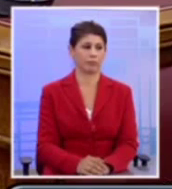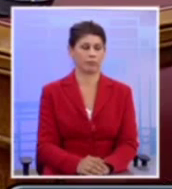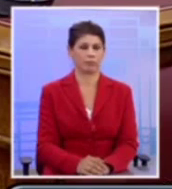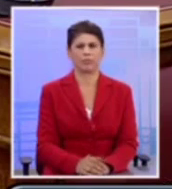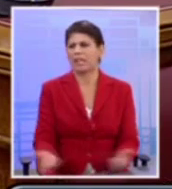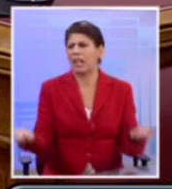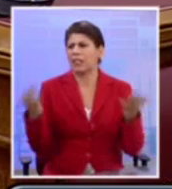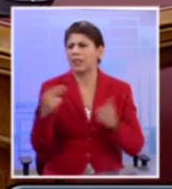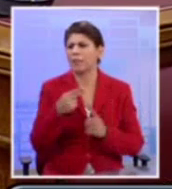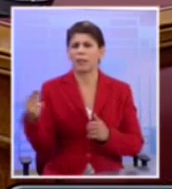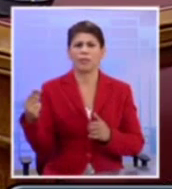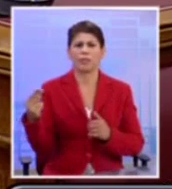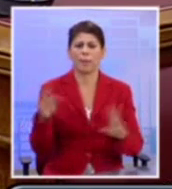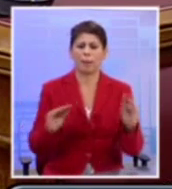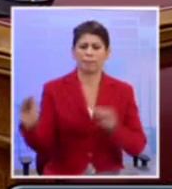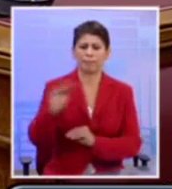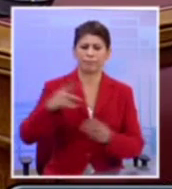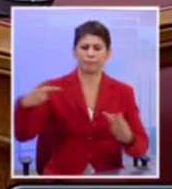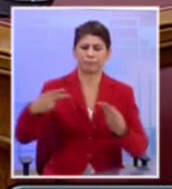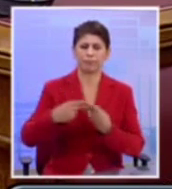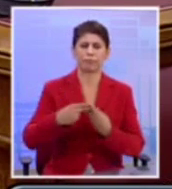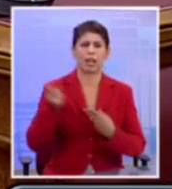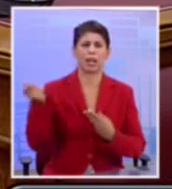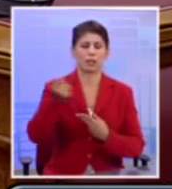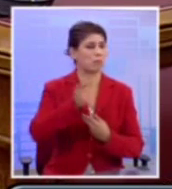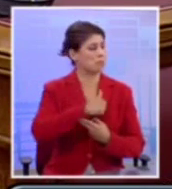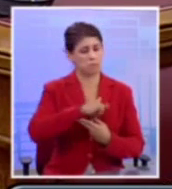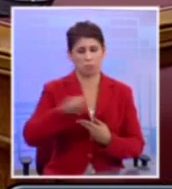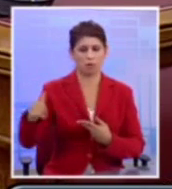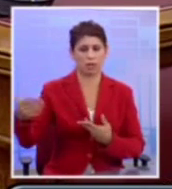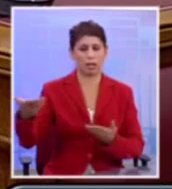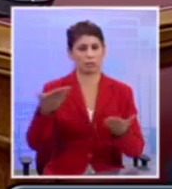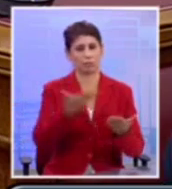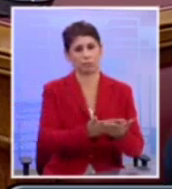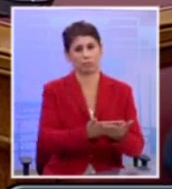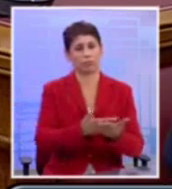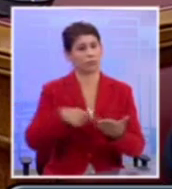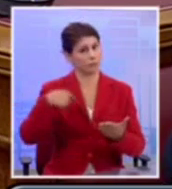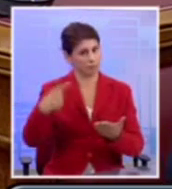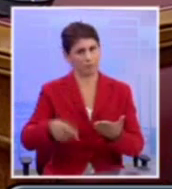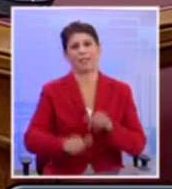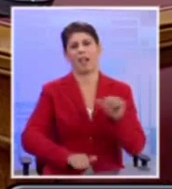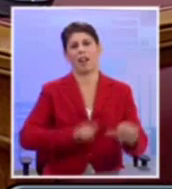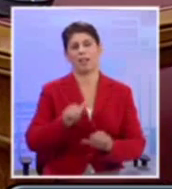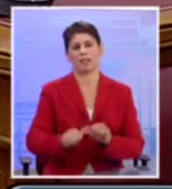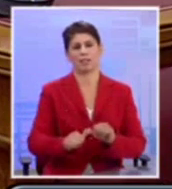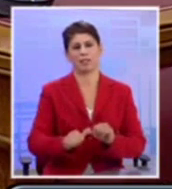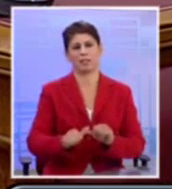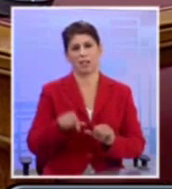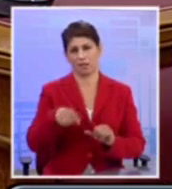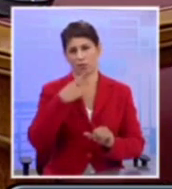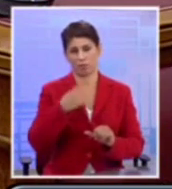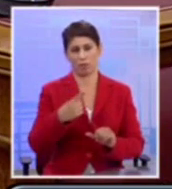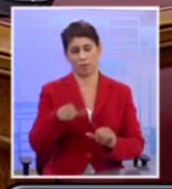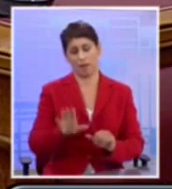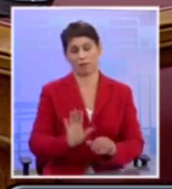δεν υπάρχει θέμα να διάσουν τους χρέους, ότι δεν τέθηκε ποτέ από την πλευρά τους. Στη συνέχεια βέβαια άλλαξαν τη τοποθέτησή